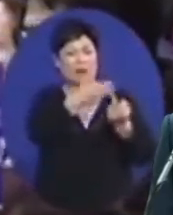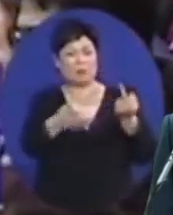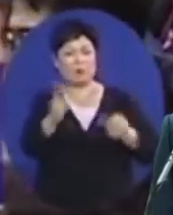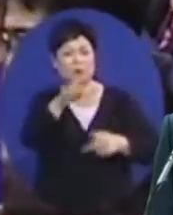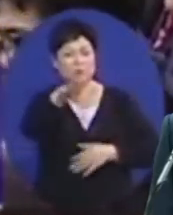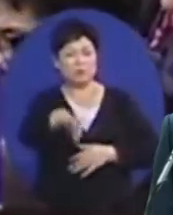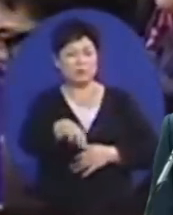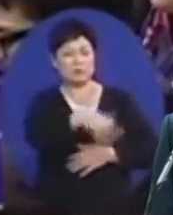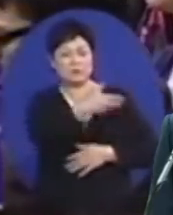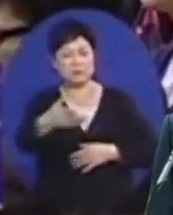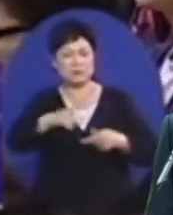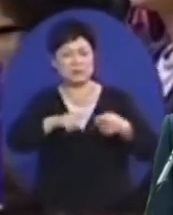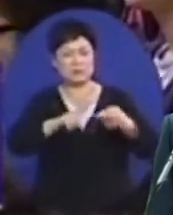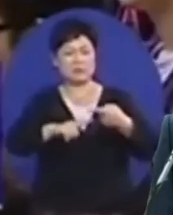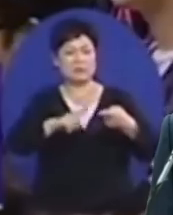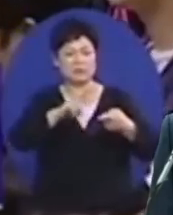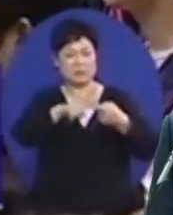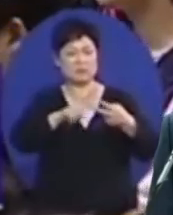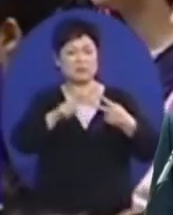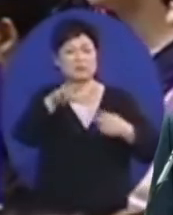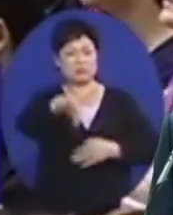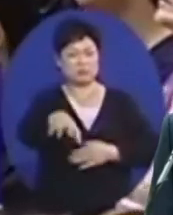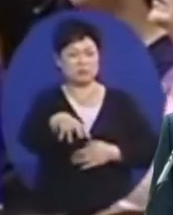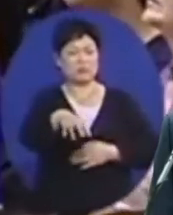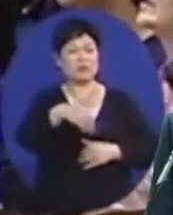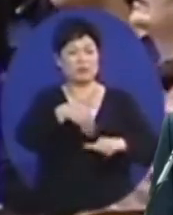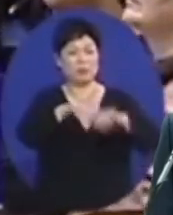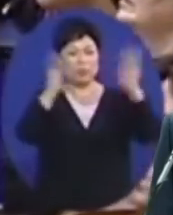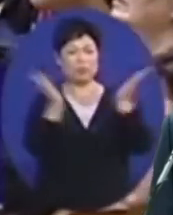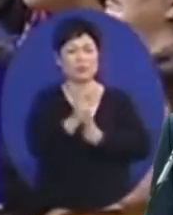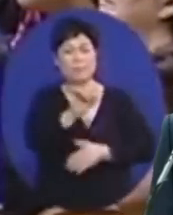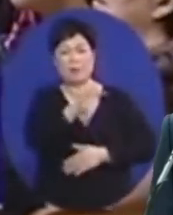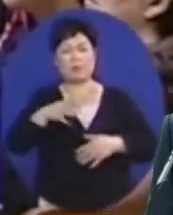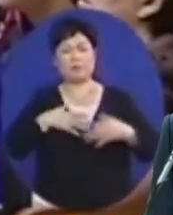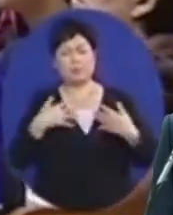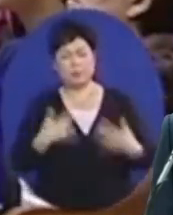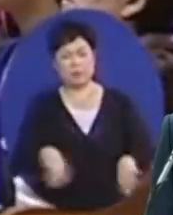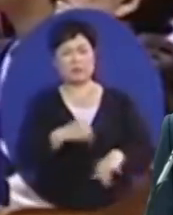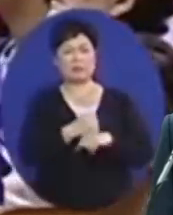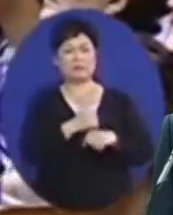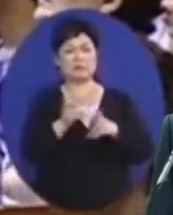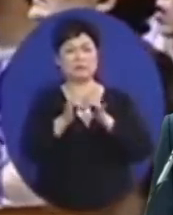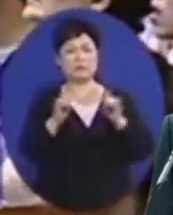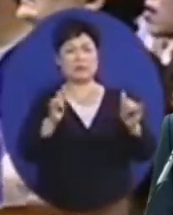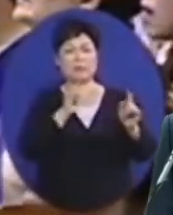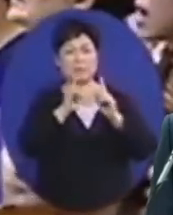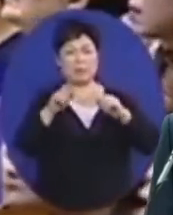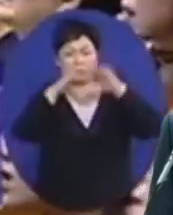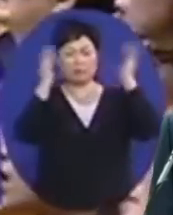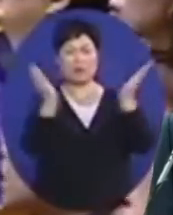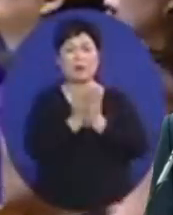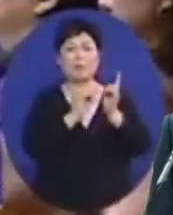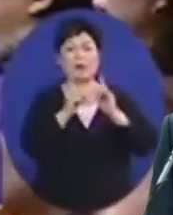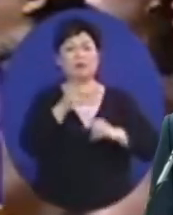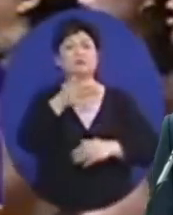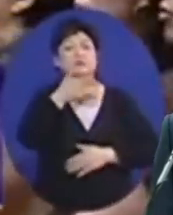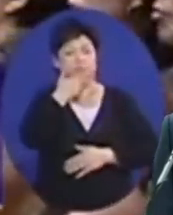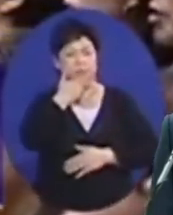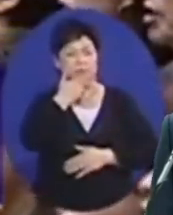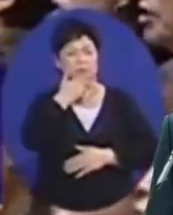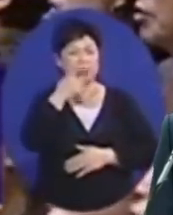어느 곳으로 흐르든지 그리로 연하여 흐르느니라. 모든 만물이 피곤하던 것을 사람이 말로 다 알 수